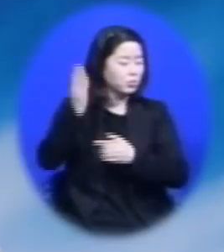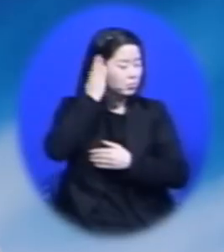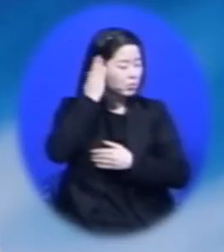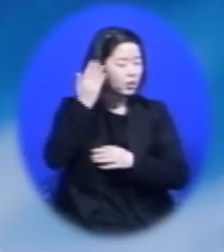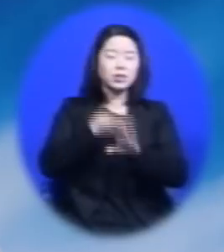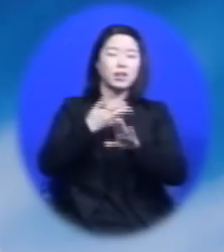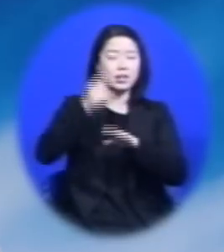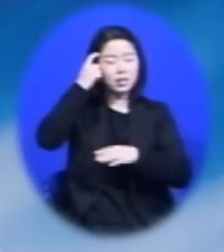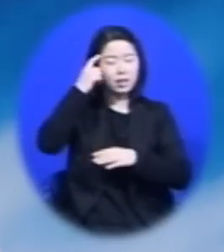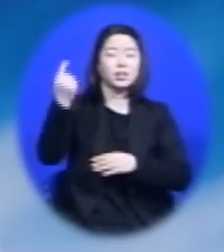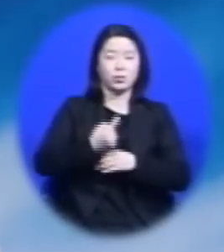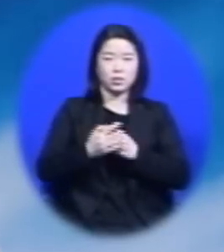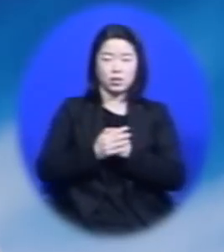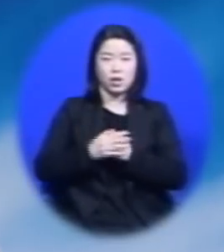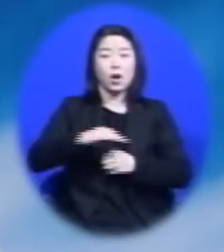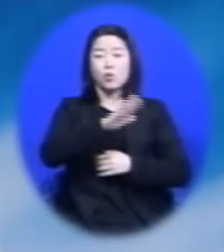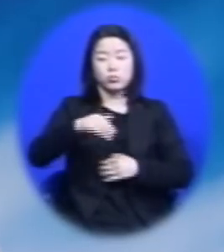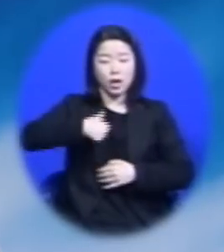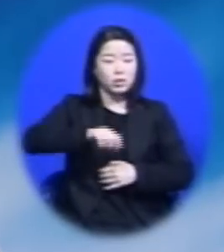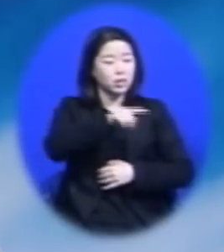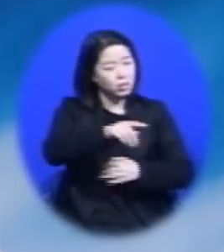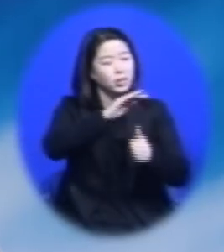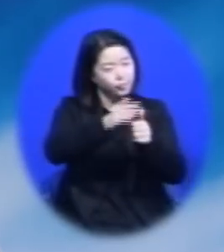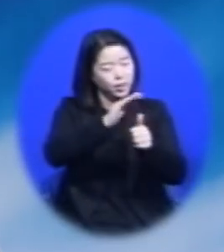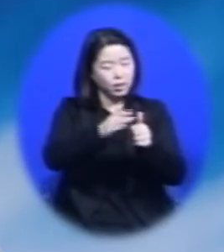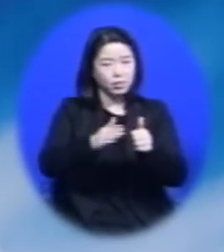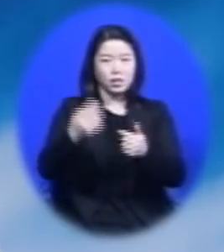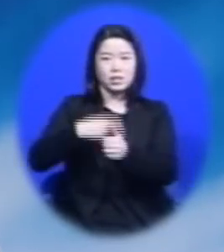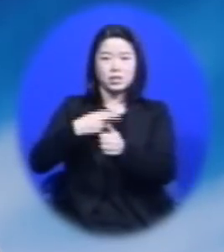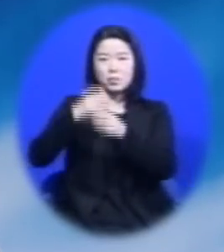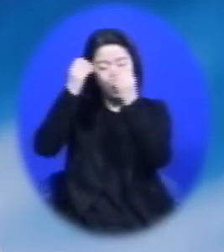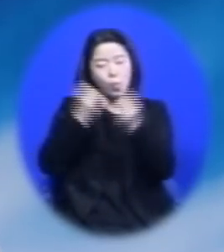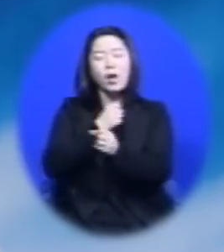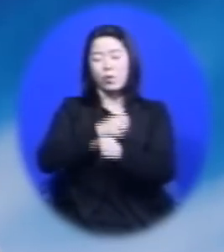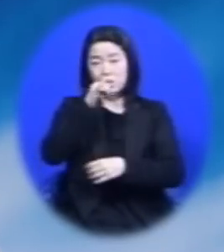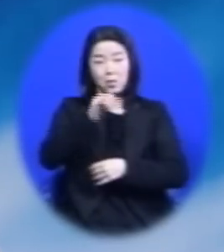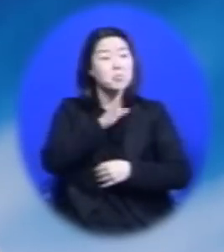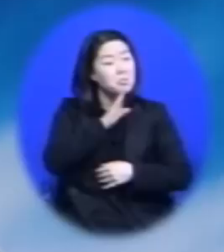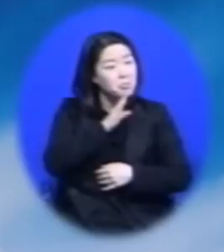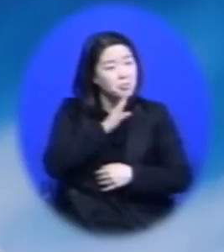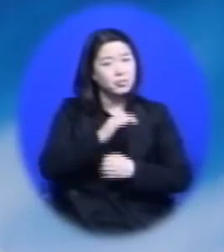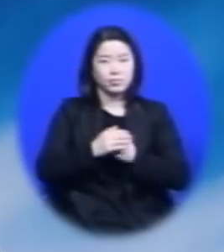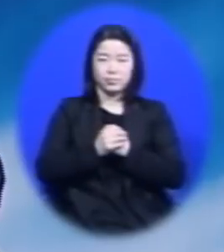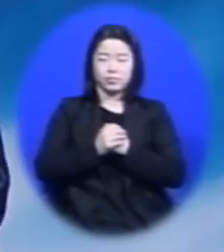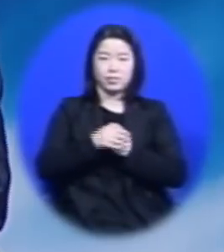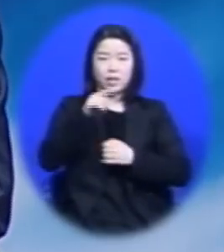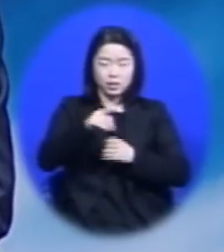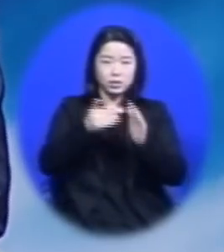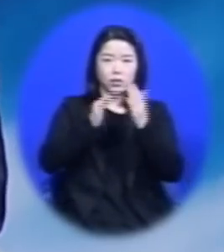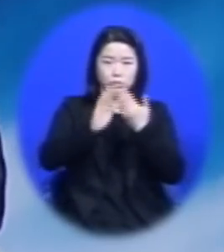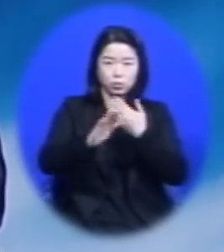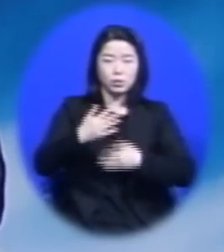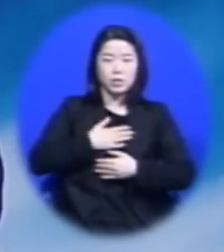나왔다 우리 아들이 이렇게 착한데 선생님이 오해하고 계시더라 그렇지 그 이후로